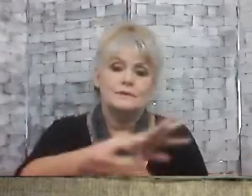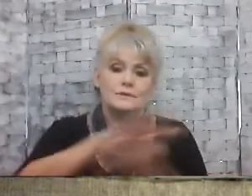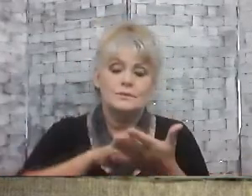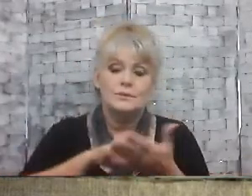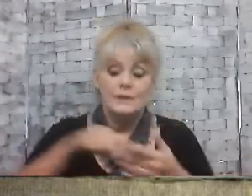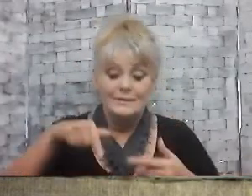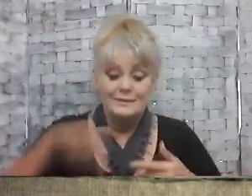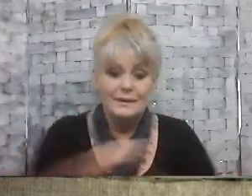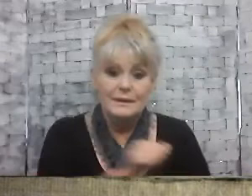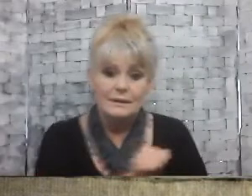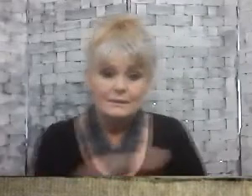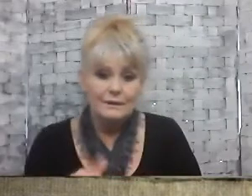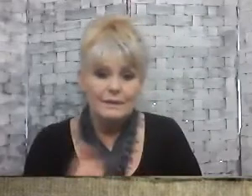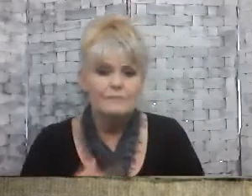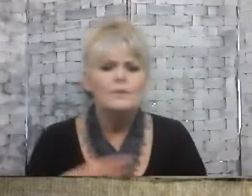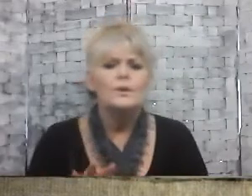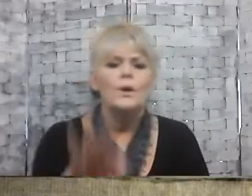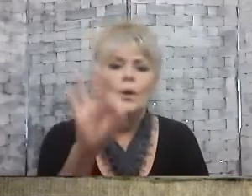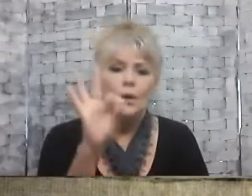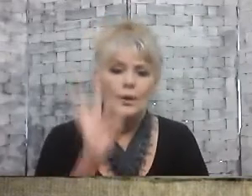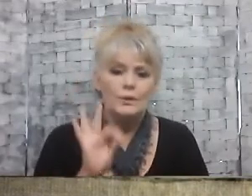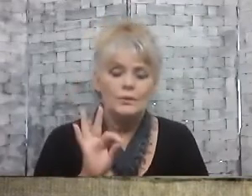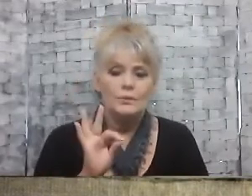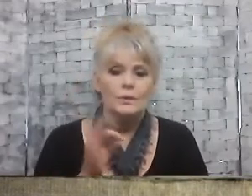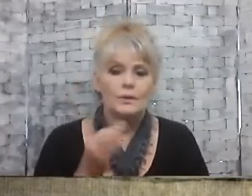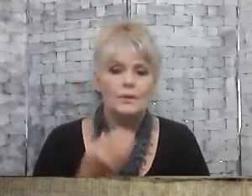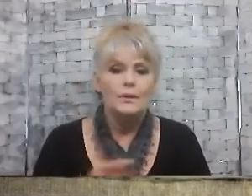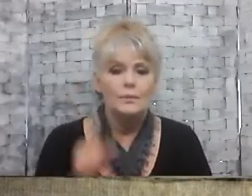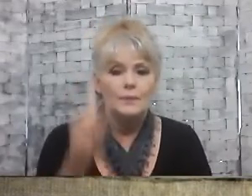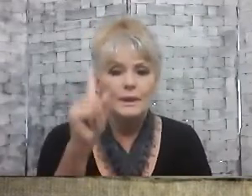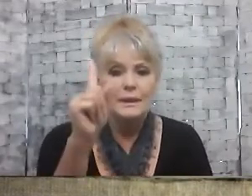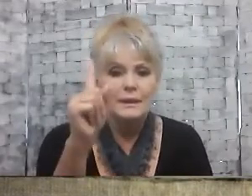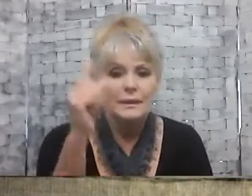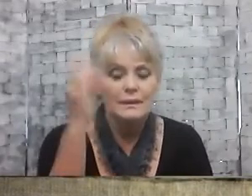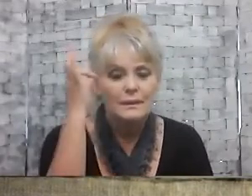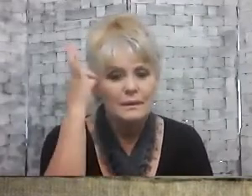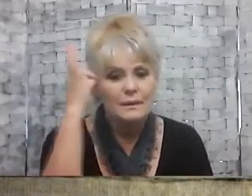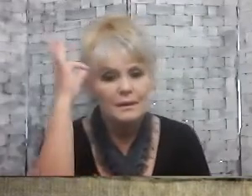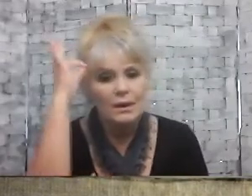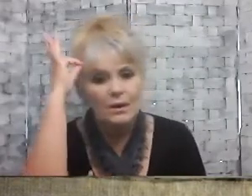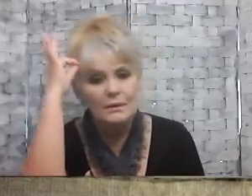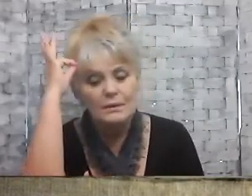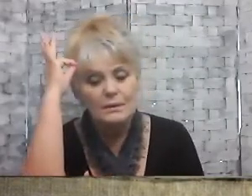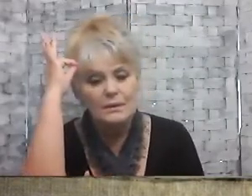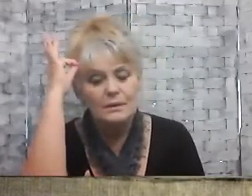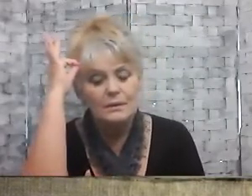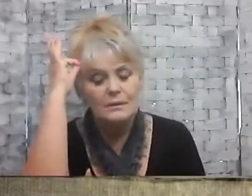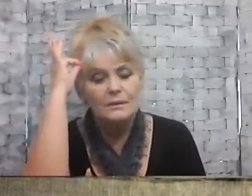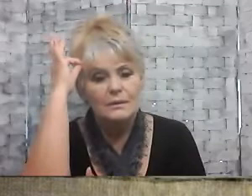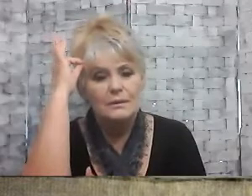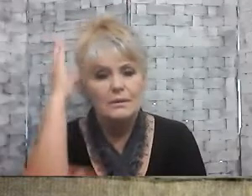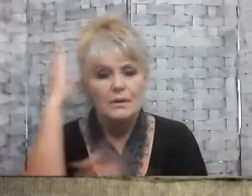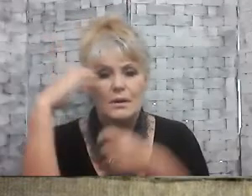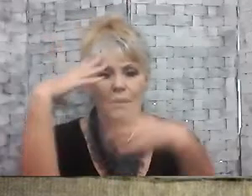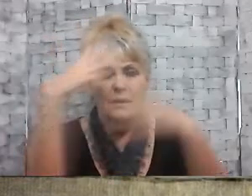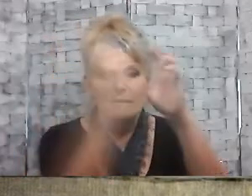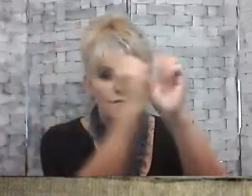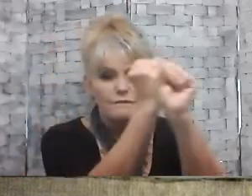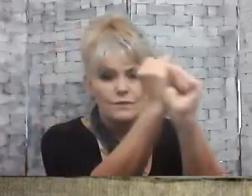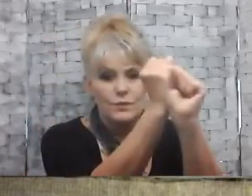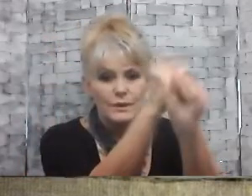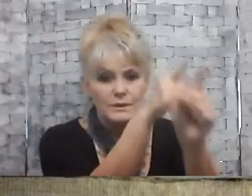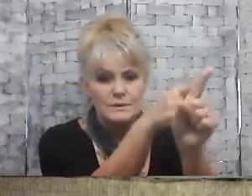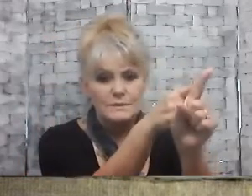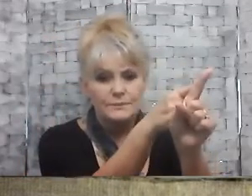hierdie story verder. En vir hierdie week wil ek jou uitnooi om oor een gedagte te dink. Het jy al gesien,